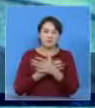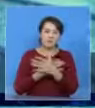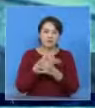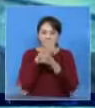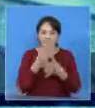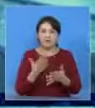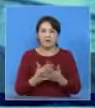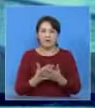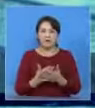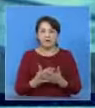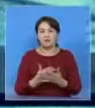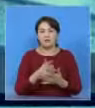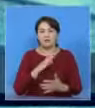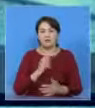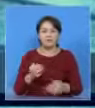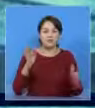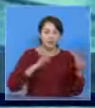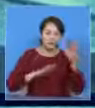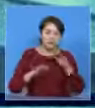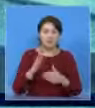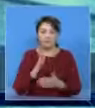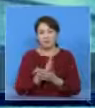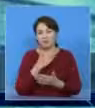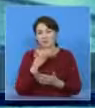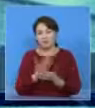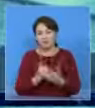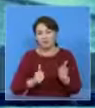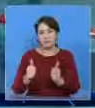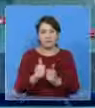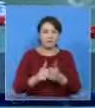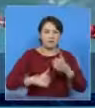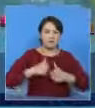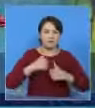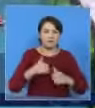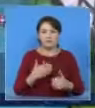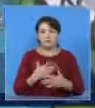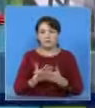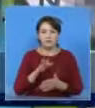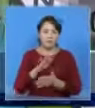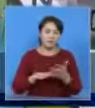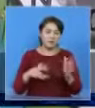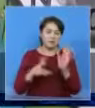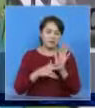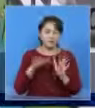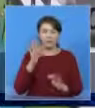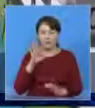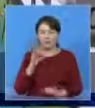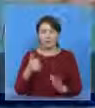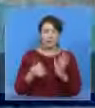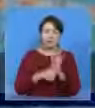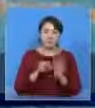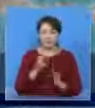50 на спине 100 спина попаду обязательно. Но впереди эстафета. Соревнования продлятся до 8 октября и пройдут по 6